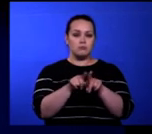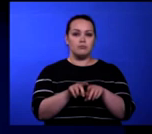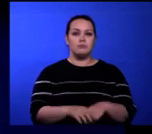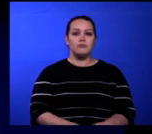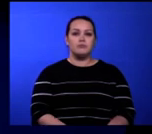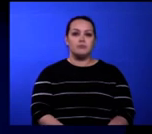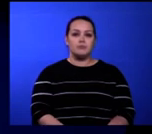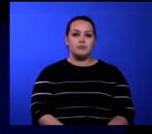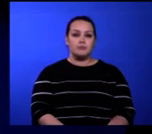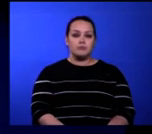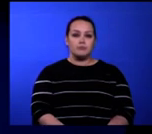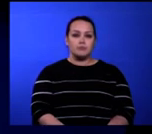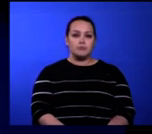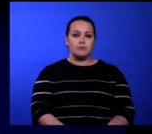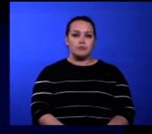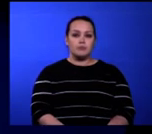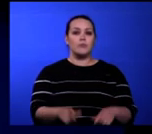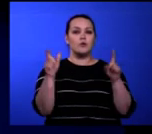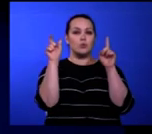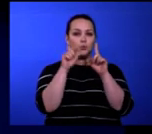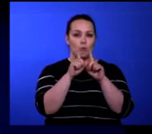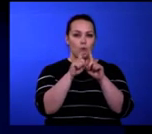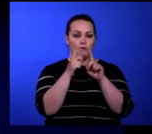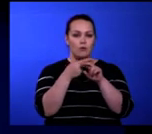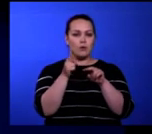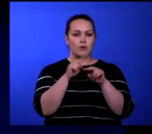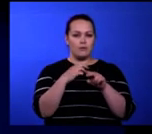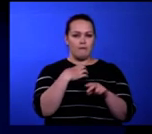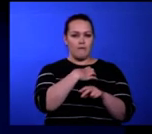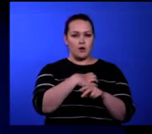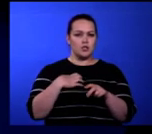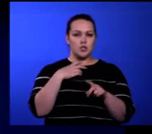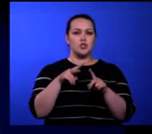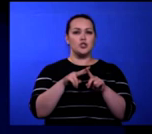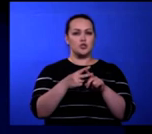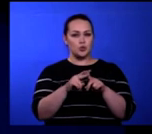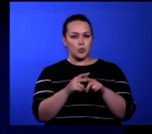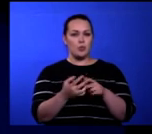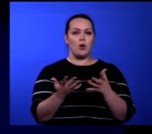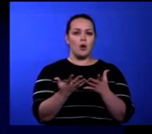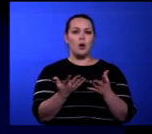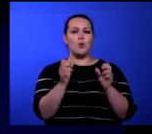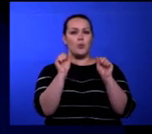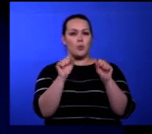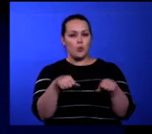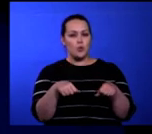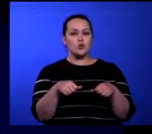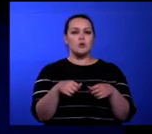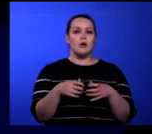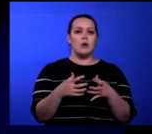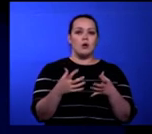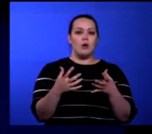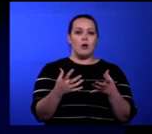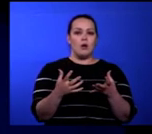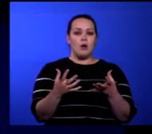Действительно, ребят, слово – это важнейший инструмент, которым можно